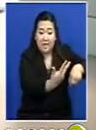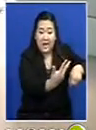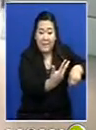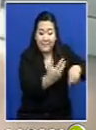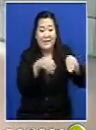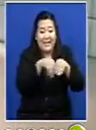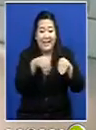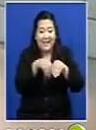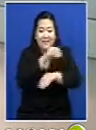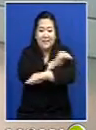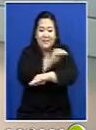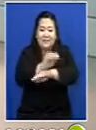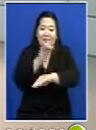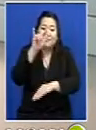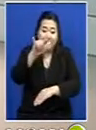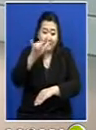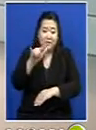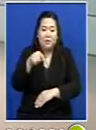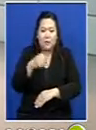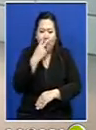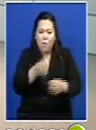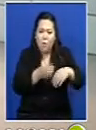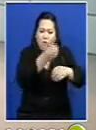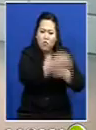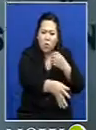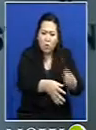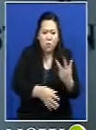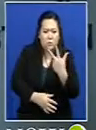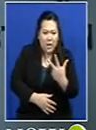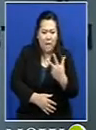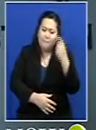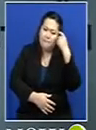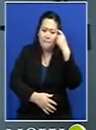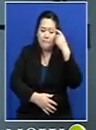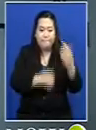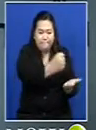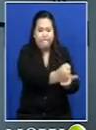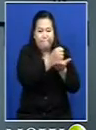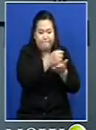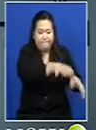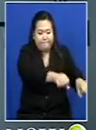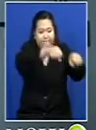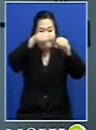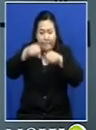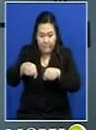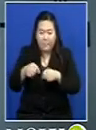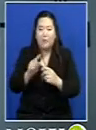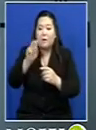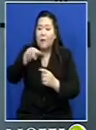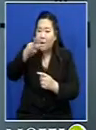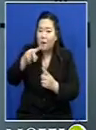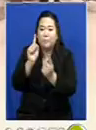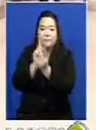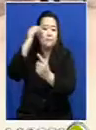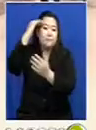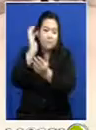าท่าอากาศยานก็เจอกระเป๋า3ใบตกอยู่ก็เลยเอาไปให้ตำรวจครับช่วยตามหาหน่อยนะฮะว่าเจ้าของเนี่ยเป็นใครเพราะว่าจ